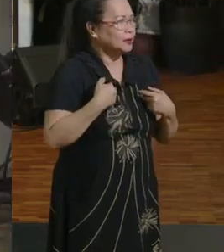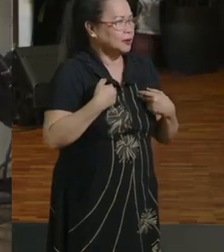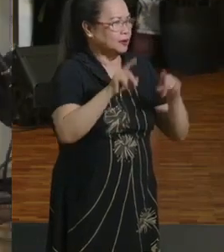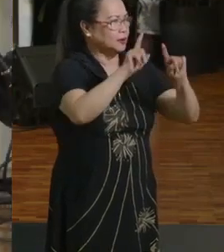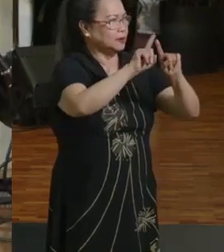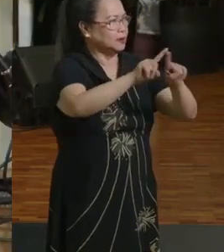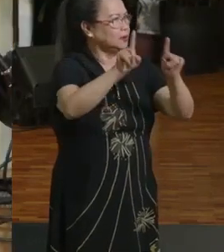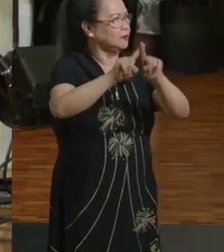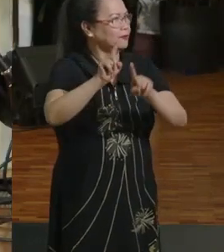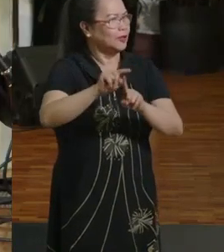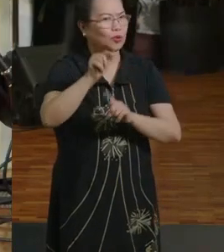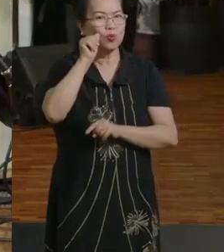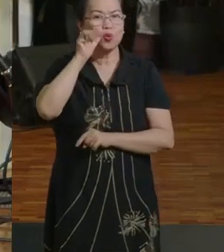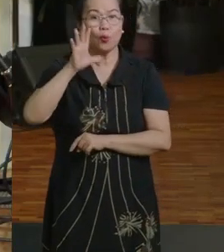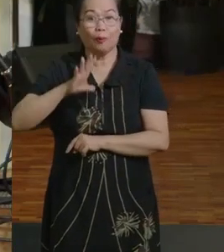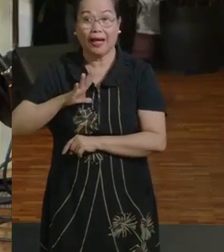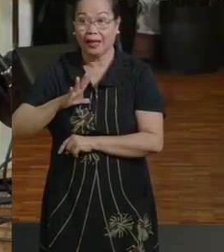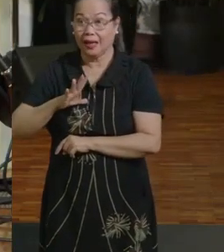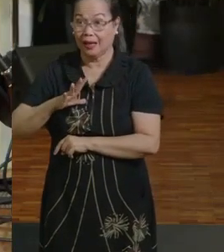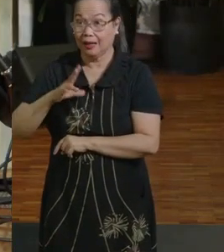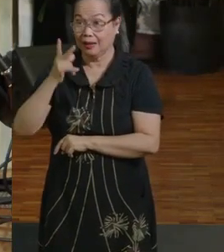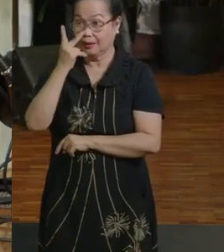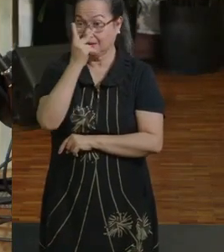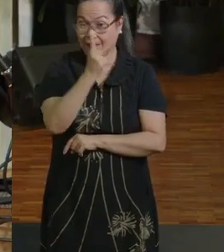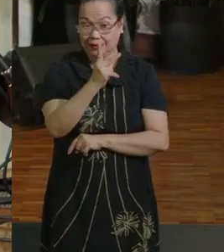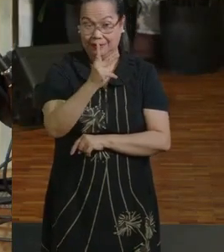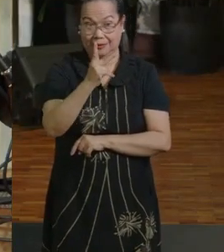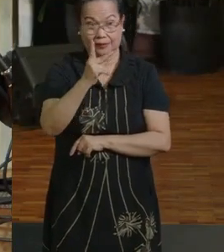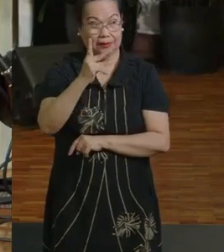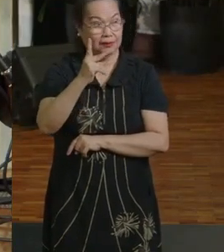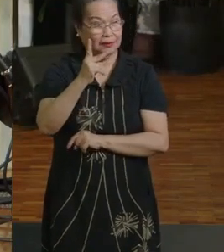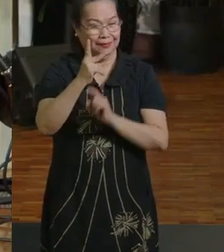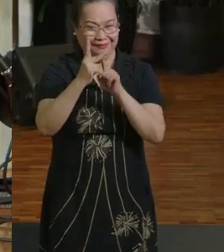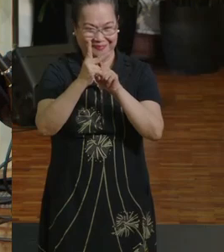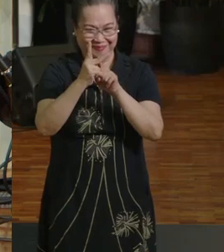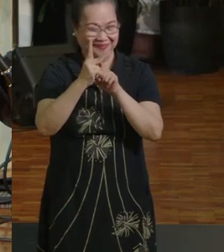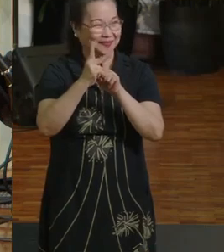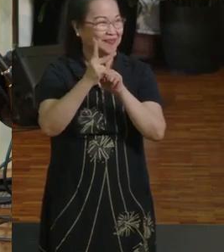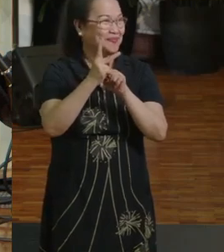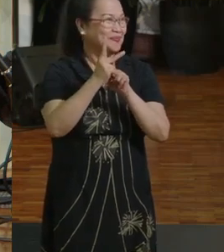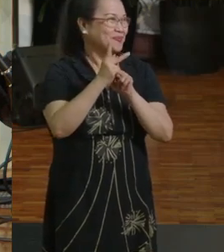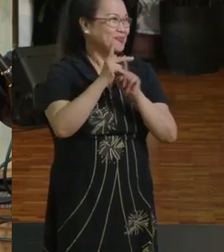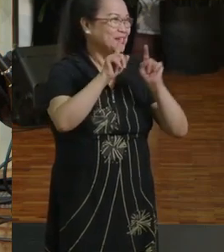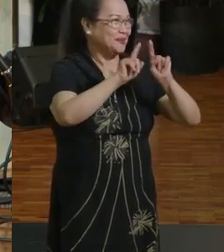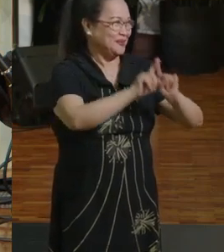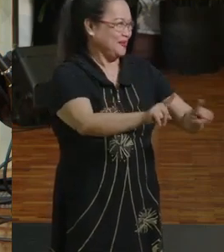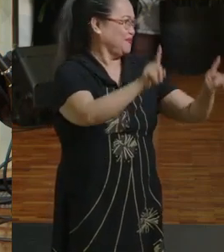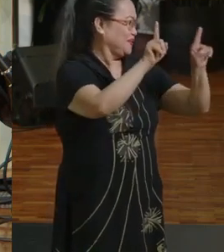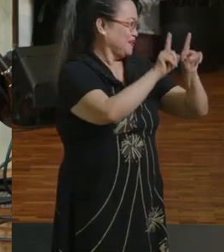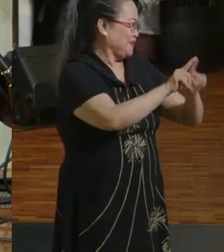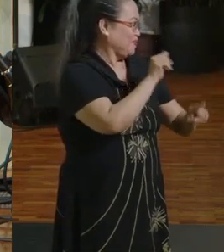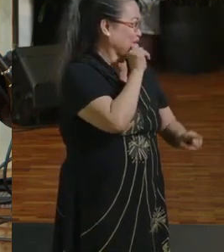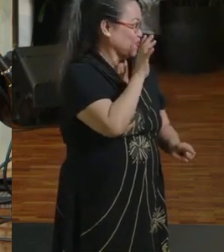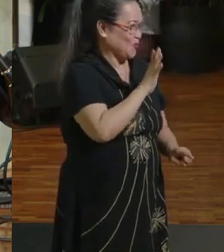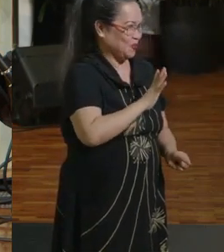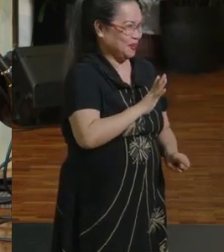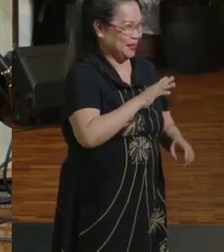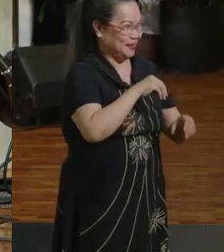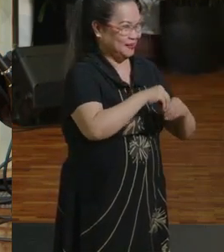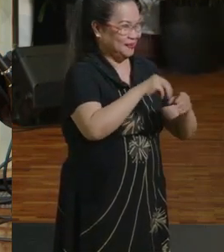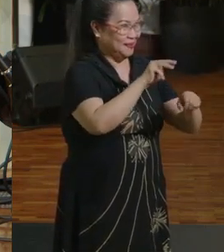kakaibang kababaihan, puro K, ang mga kakaibang kababaihan